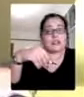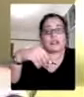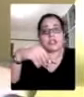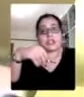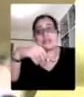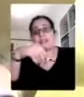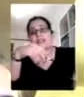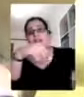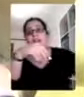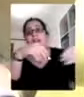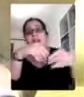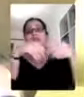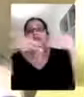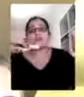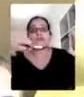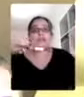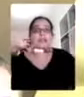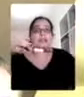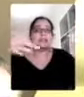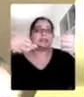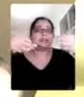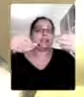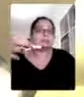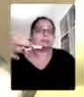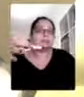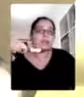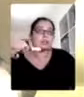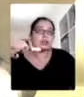tütünse daha önce içtiğiniz uzun süre